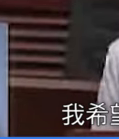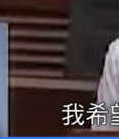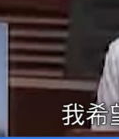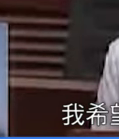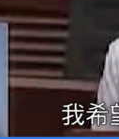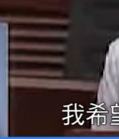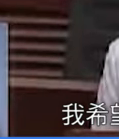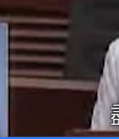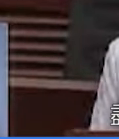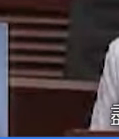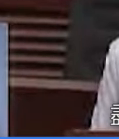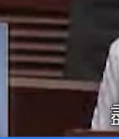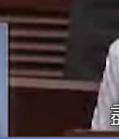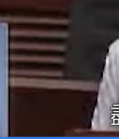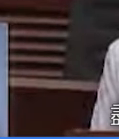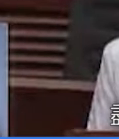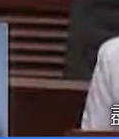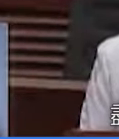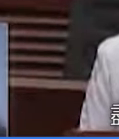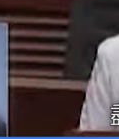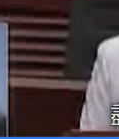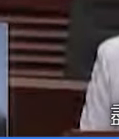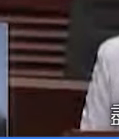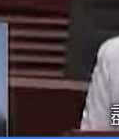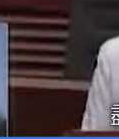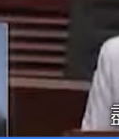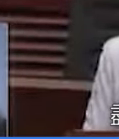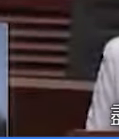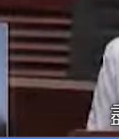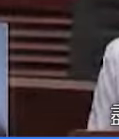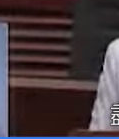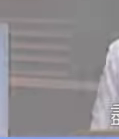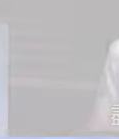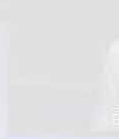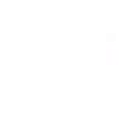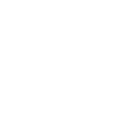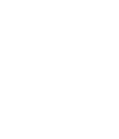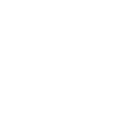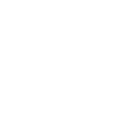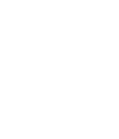放下屠刀，尽快令到这个一地两检其实可以通过。